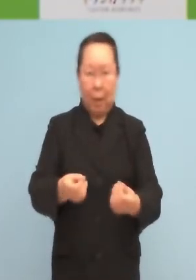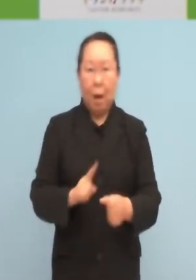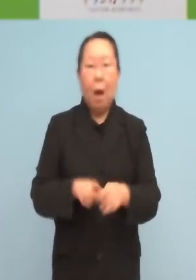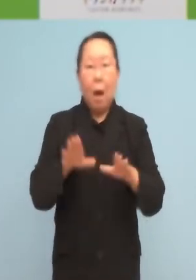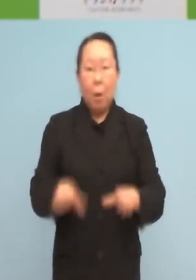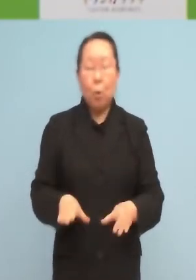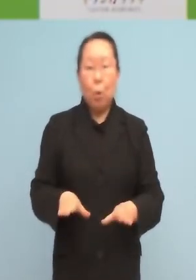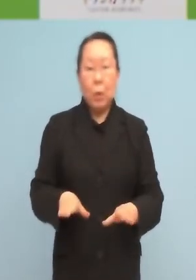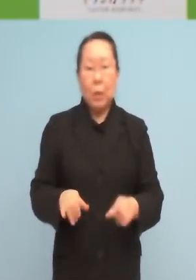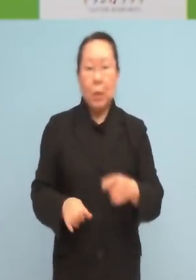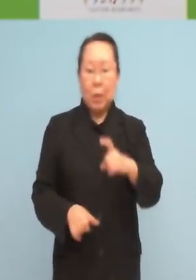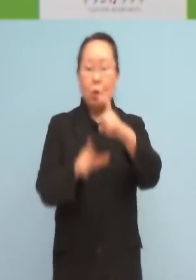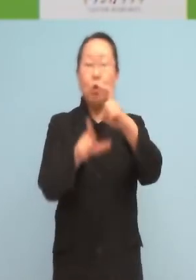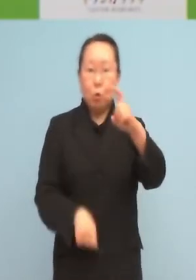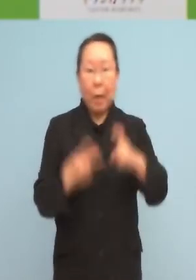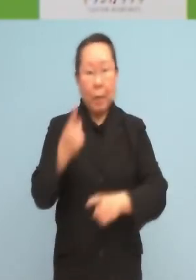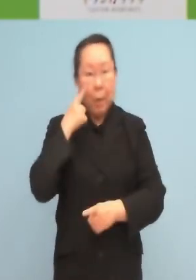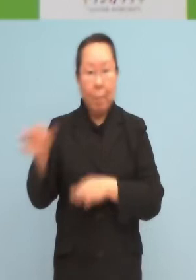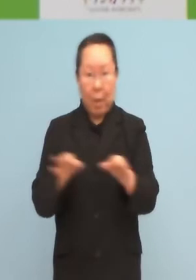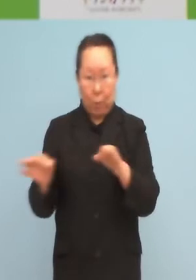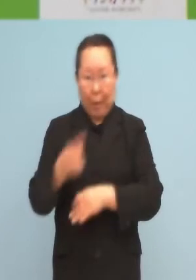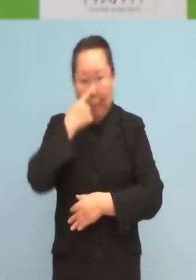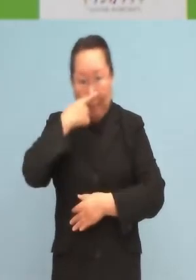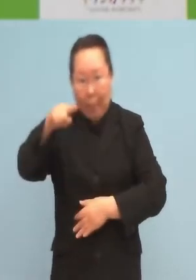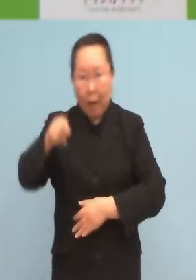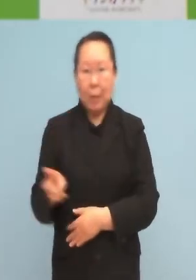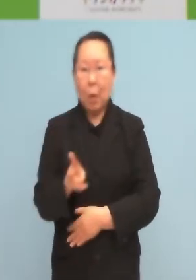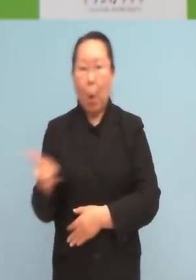10月には2号店としてタイのバンコクで